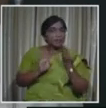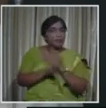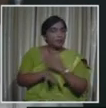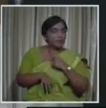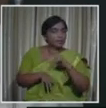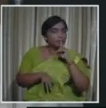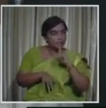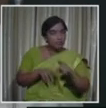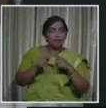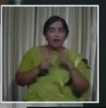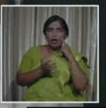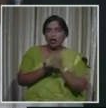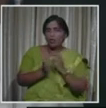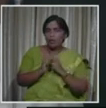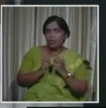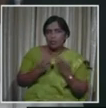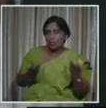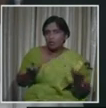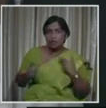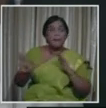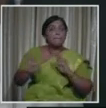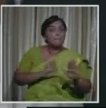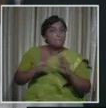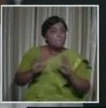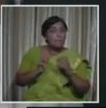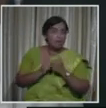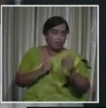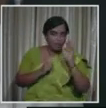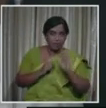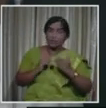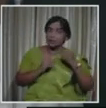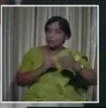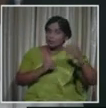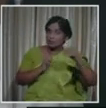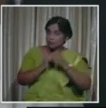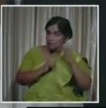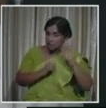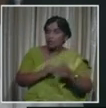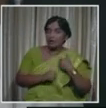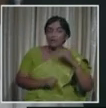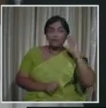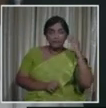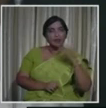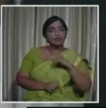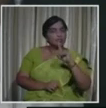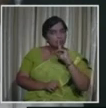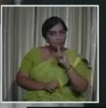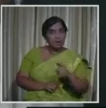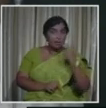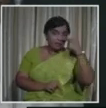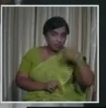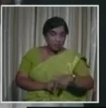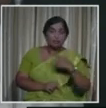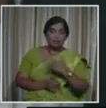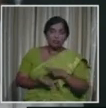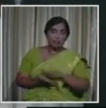මේ තියෙන අසීරු තත්ත්වය මොකද්ද කියන එක අපි මේක කළමනාකරණය කරගත යුතුයි ඉදිරි දින කීපය සඳහා අපි විශේෂම ඉල්ලීමක් කරා ඉන්ධන තොග පිළිබඳව